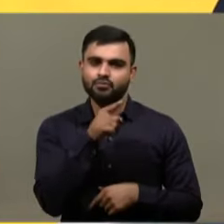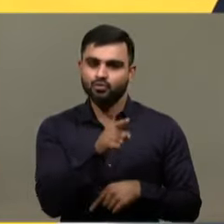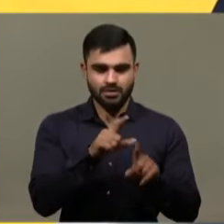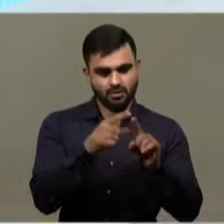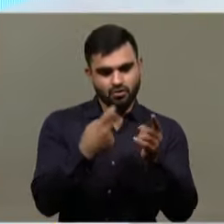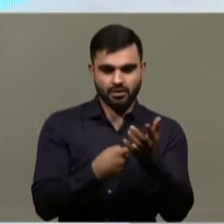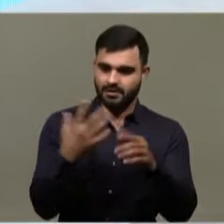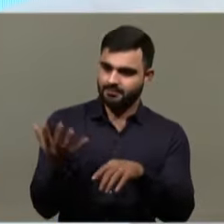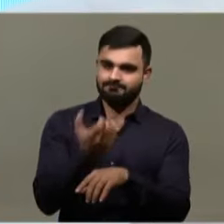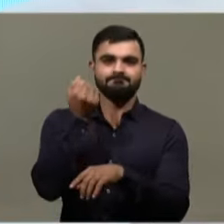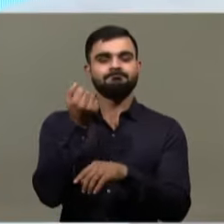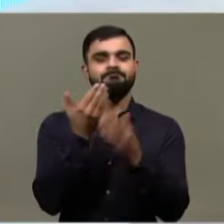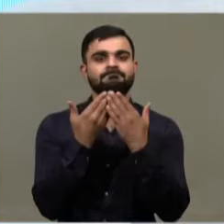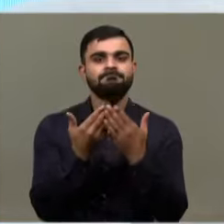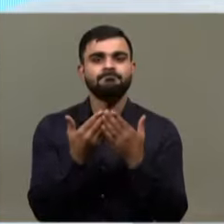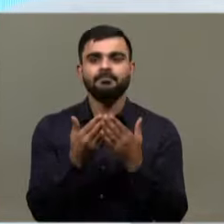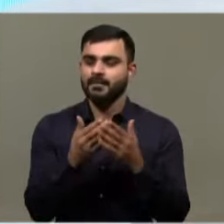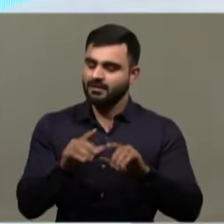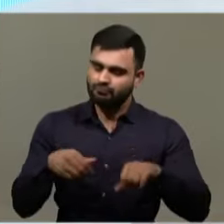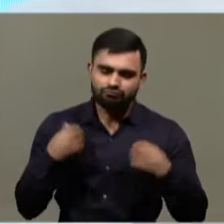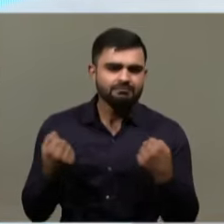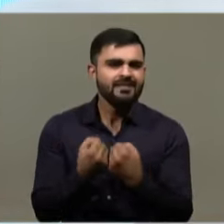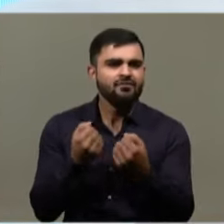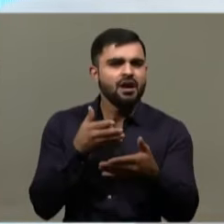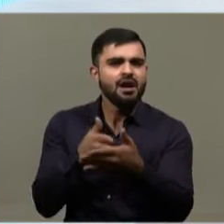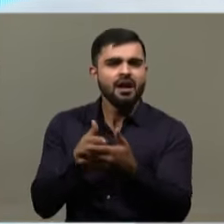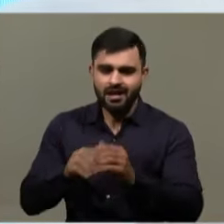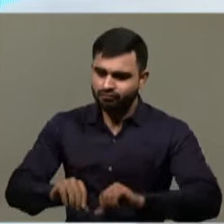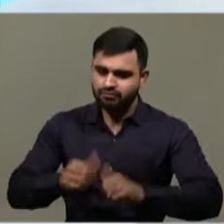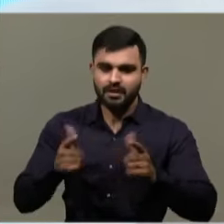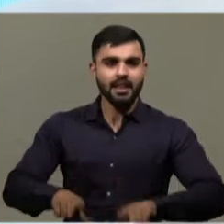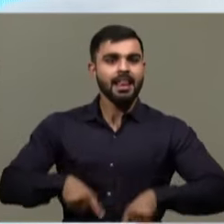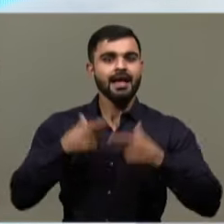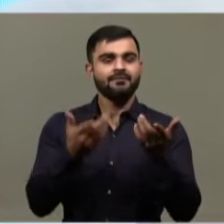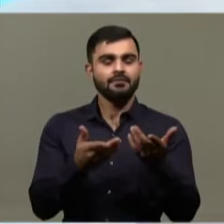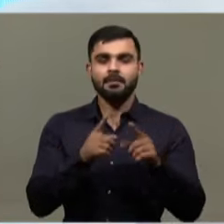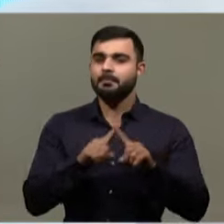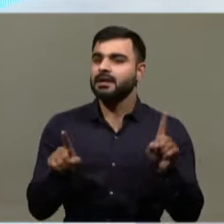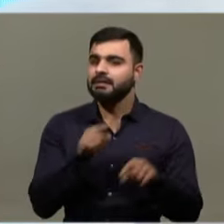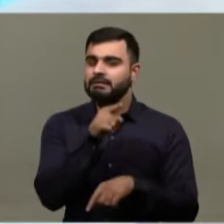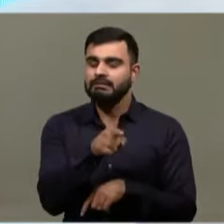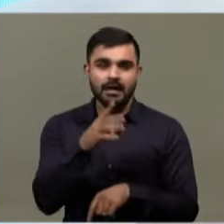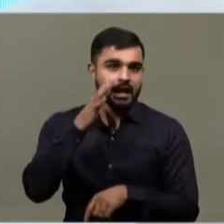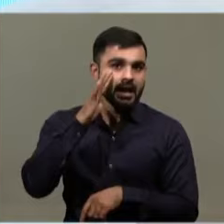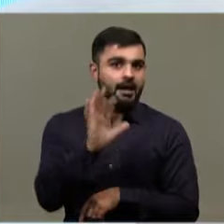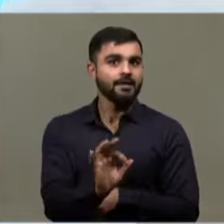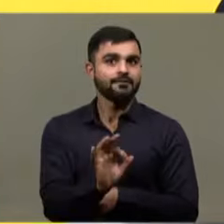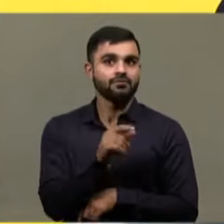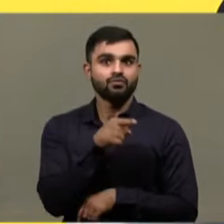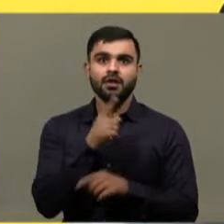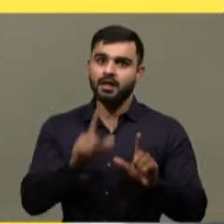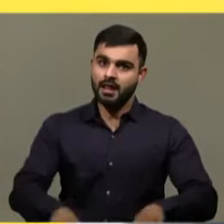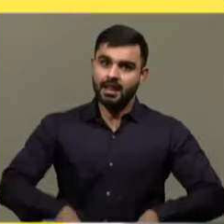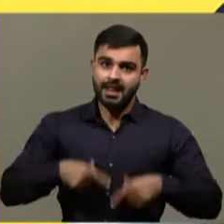डॉक्टर बने अपनी लड़ाई लड़ी अपना जीवन जिया लेकिन एक बहुत आपने अहम जो